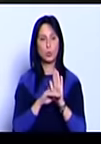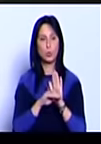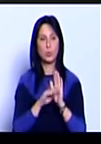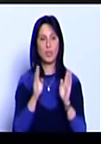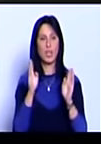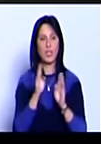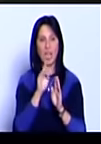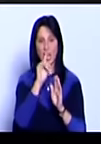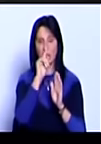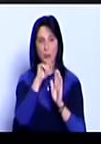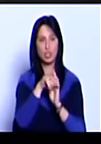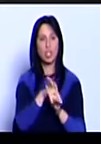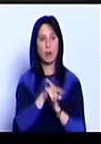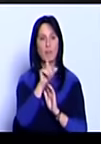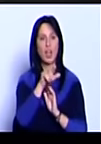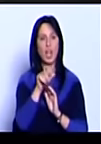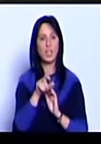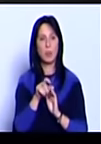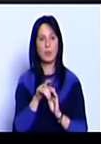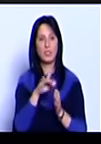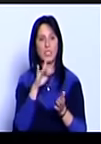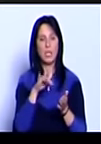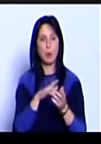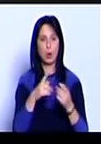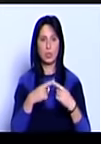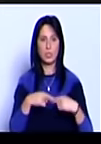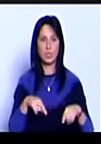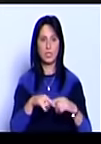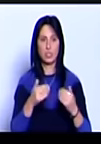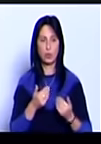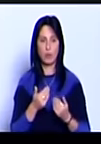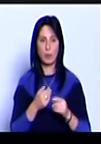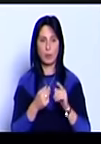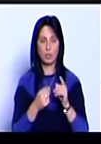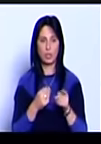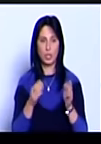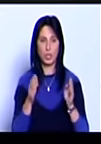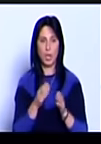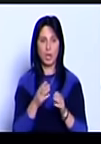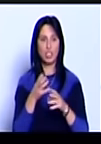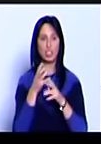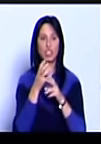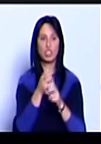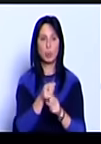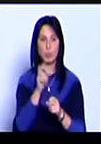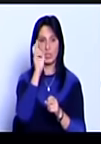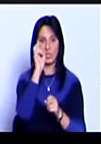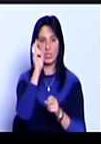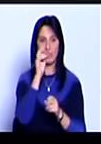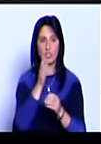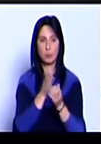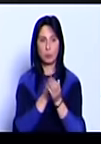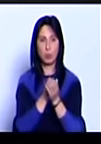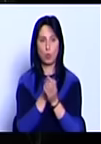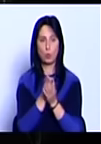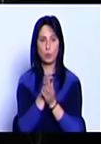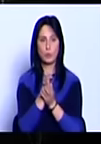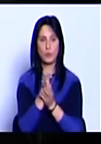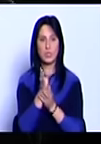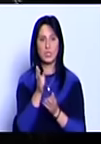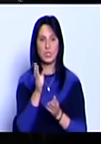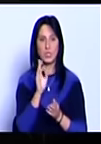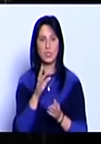ნაკლებ ჩარევას ადამიანების და სამოქალაქო საზოგადოების ცხოვრებაში. შეზღუდვას სახელმწიფოს ფუნქციონირებისა